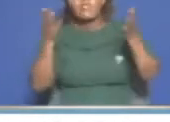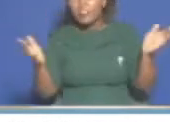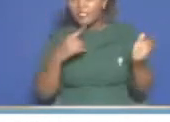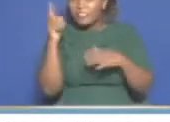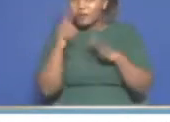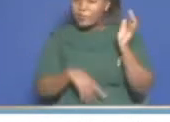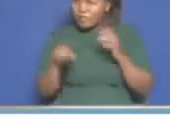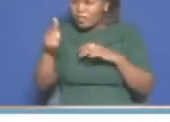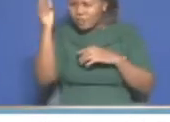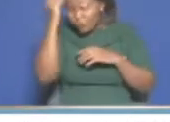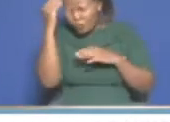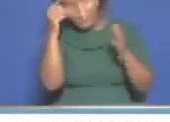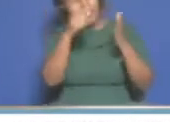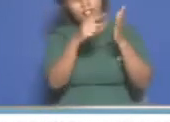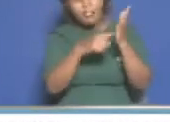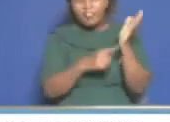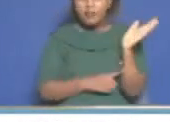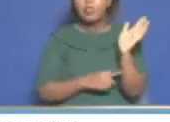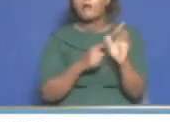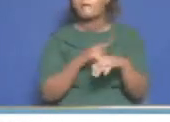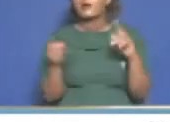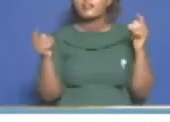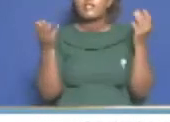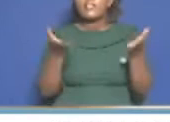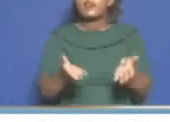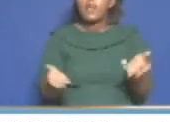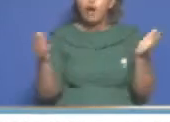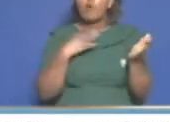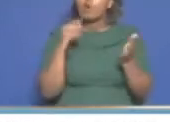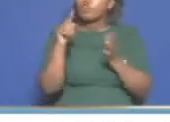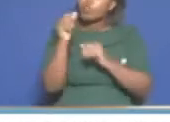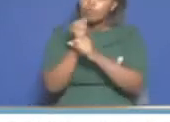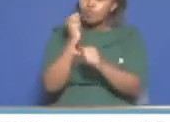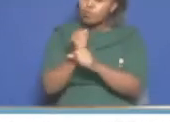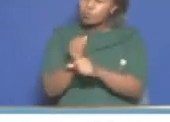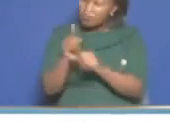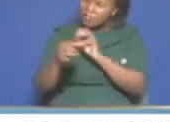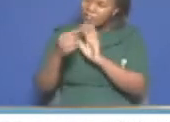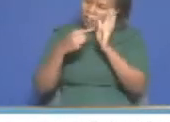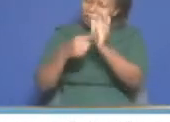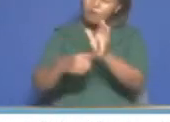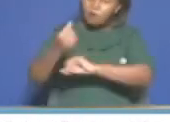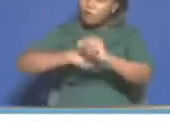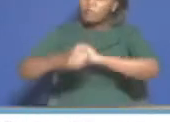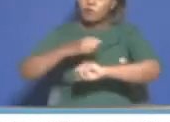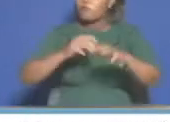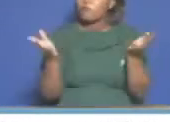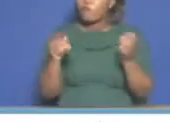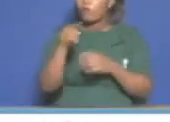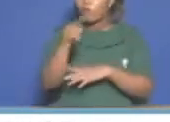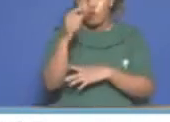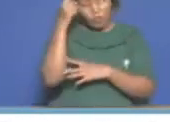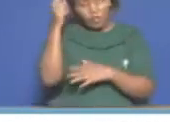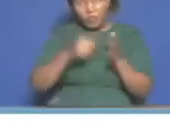kufanya hivi, lakini sasa nimekuletea jambo ama kitu fulani ufanye, sasa kifanye. Kauli yako ni ipi kuhusiana pengine na viongozi